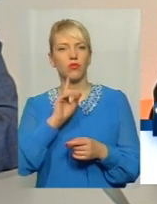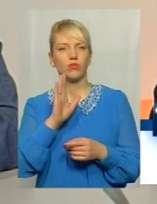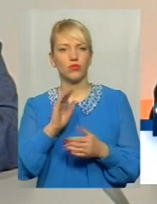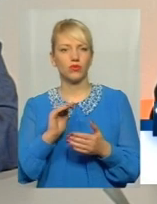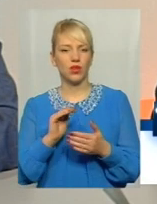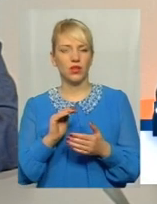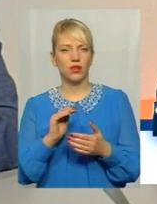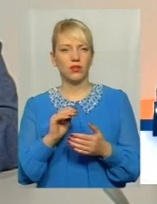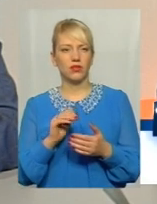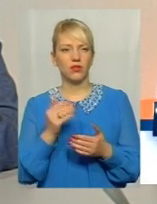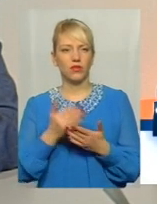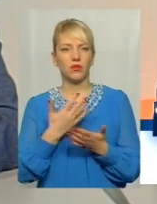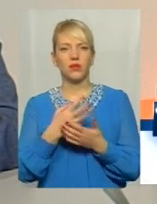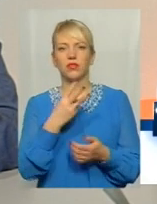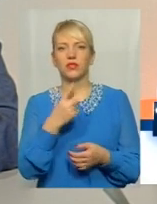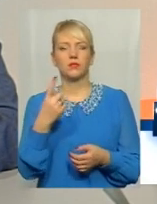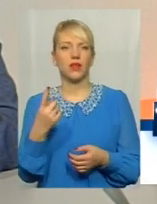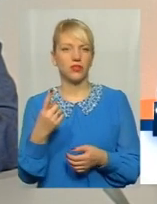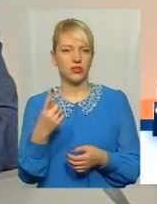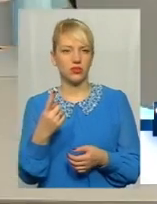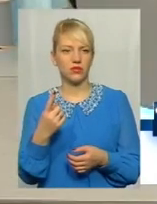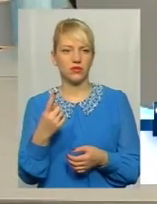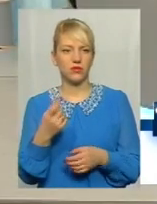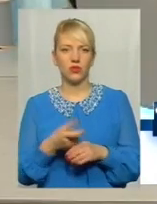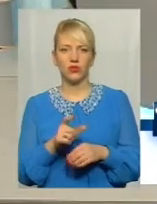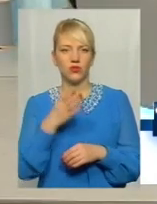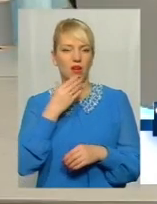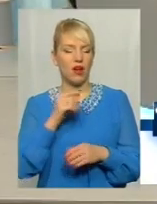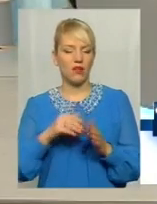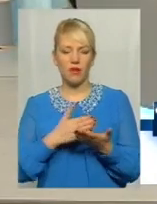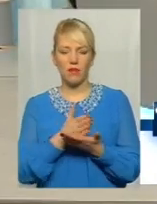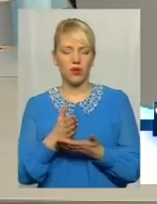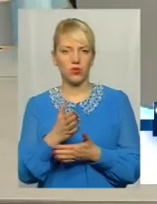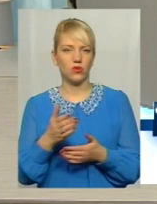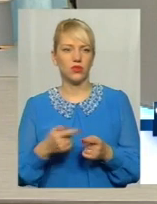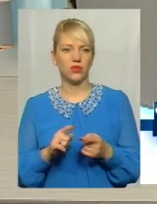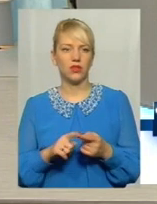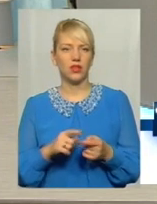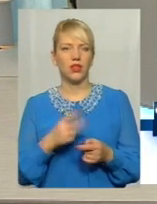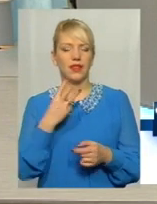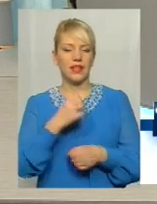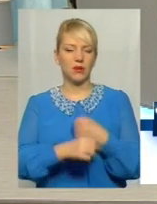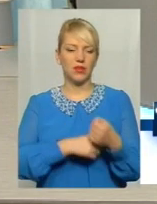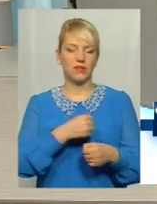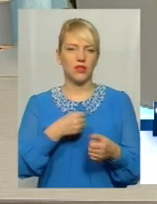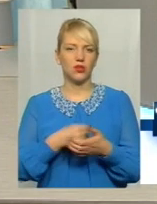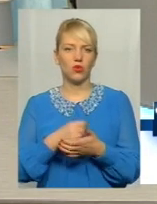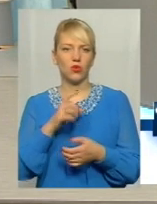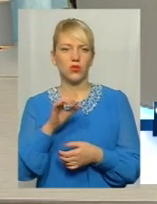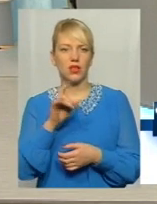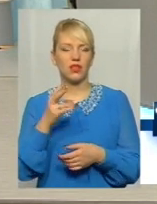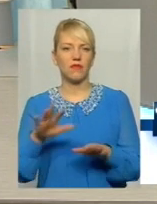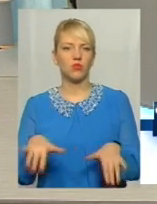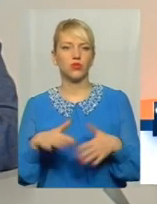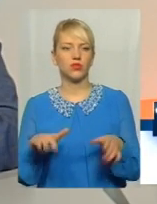змінені маршрути. Наприклад, 31-й дуже гарний маршрут, який ми запустили до трьох медведів на Озерне, він поки ходить порожній